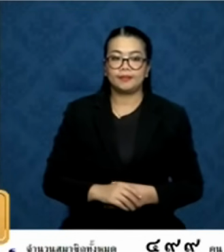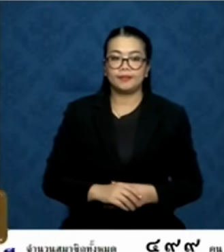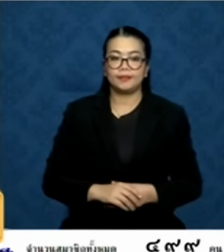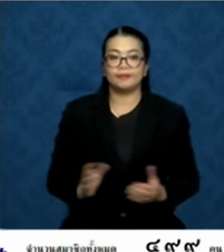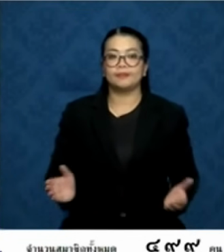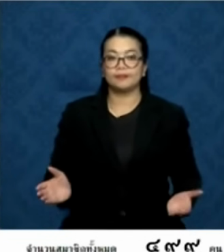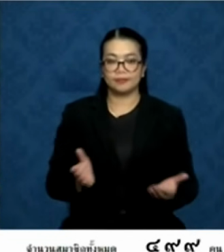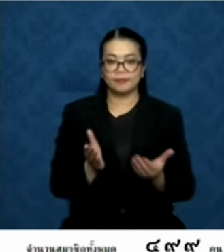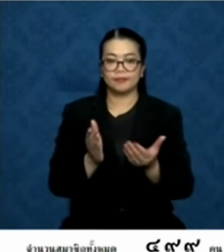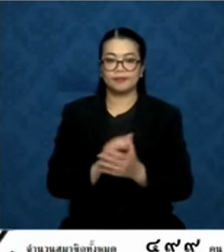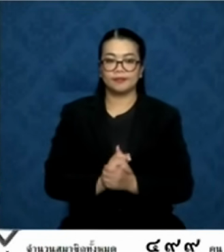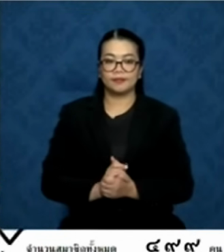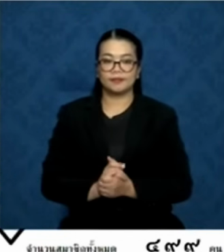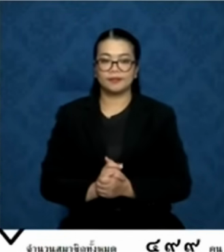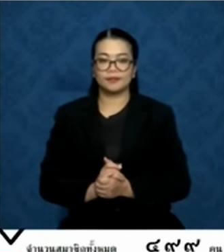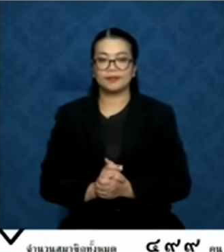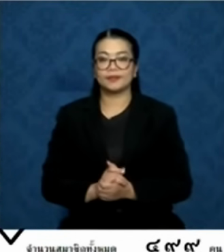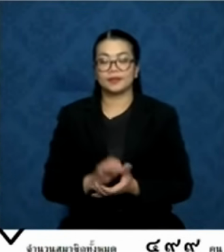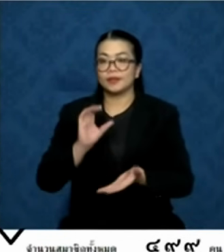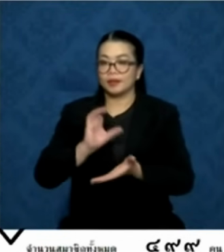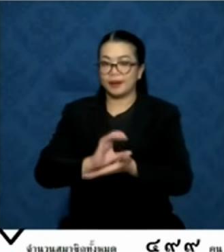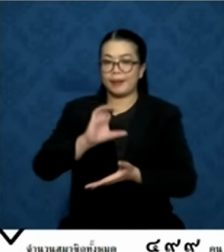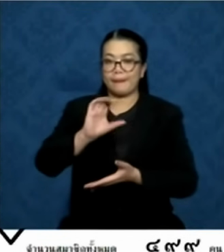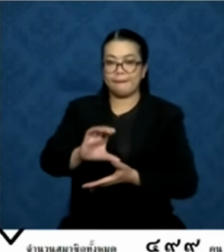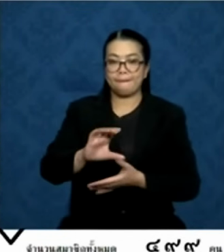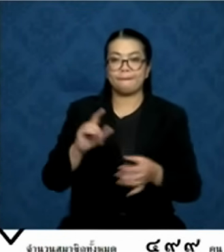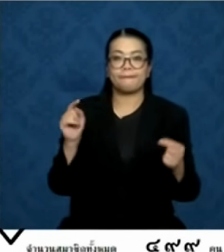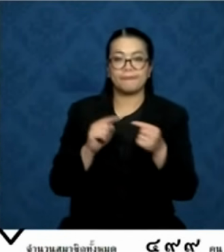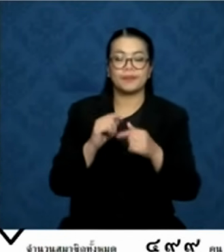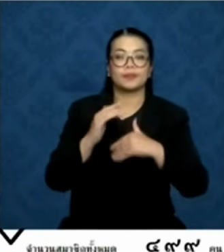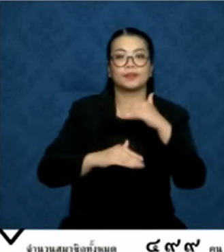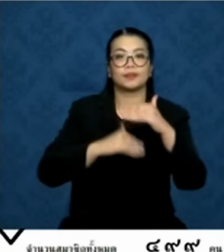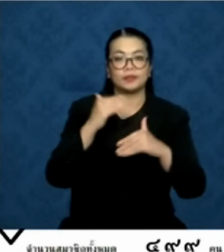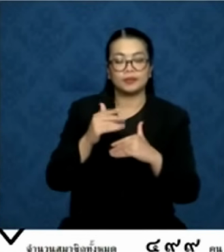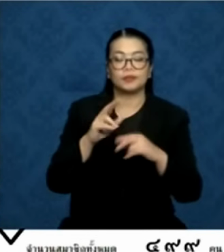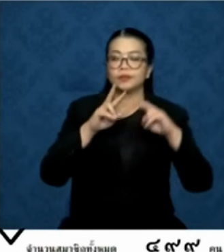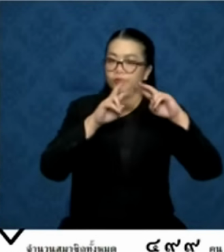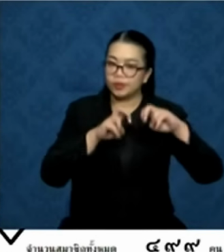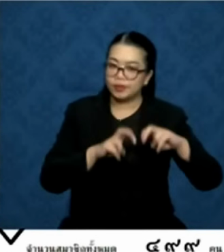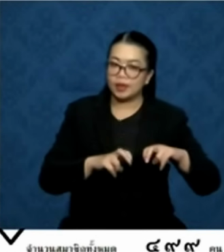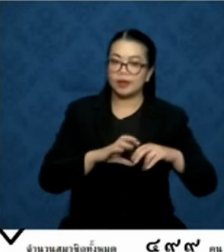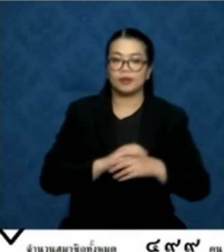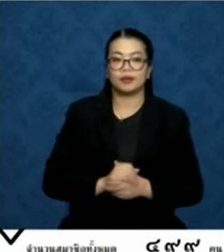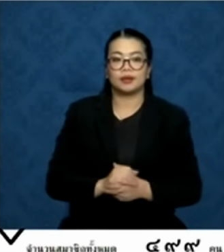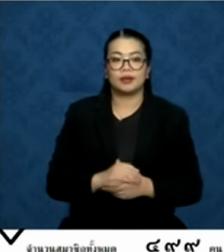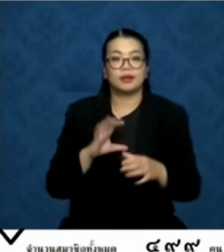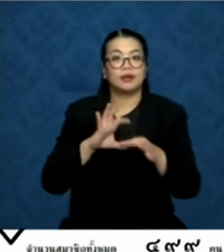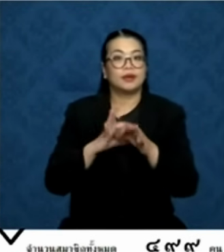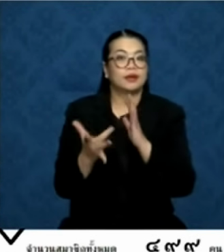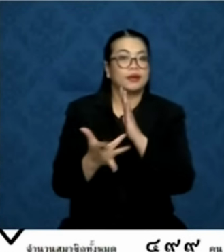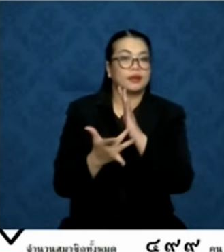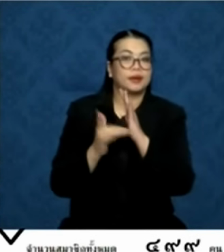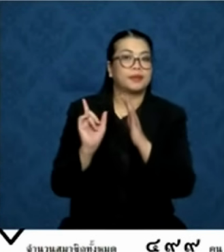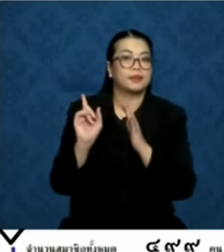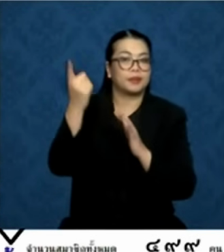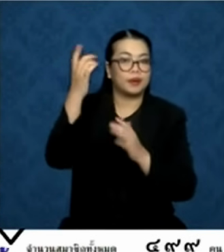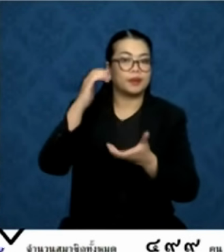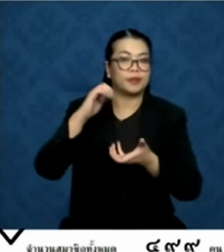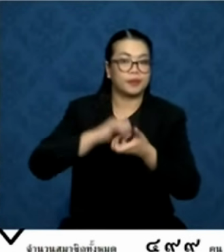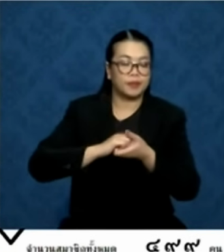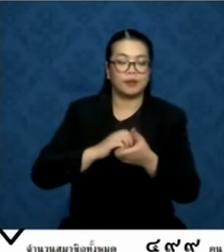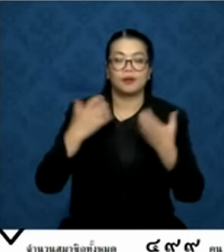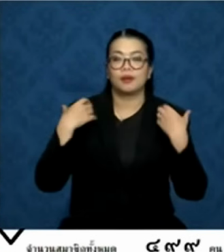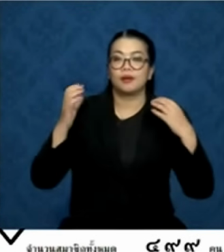ส่งเสริมการลงทุนที่เน้นการพัฒนาวิจัยและสร้างนวัตกรรมสร้างความร่วมมือระหว่าง